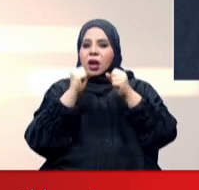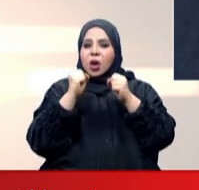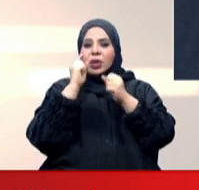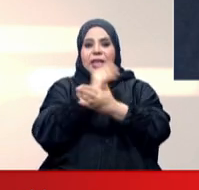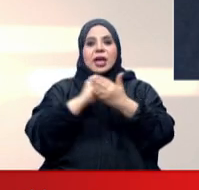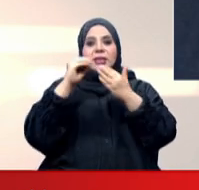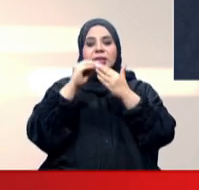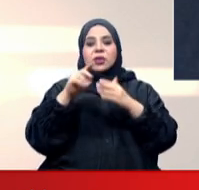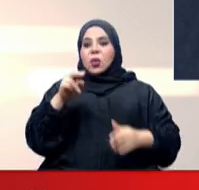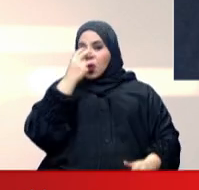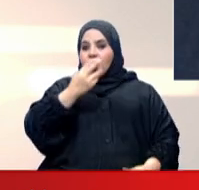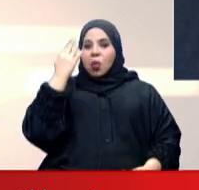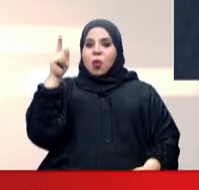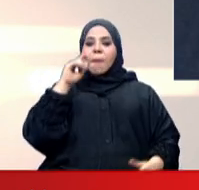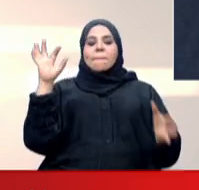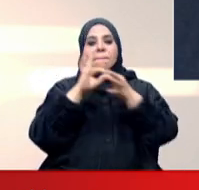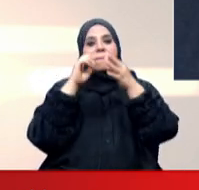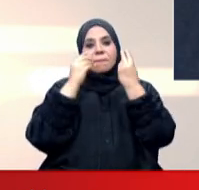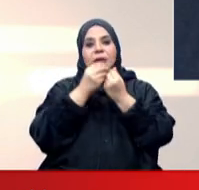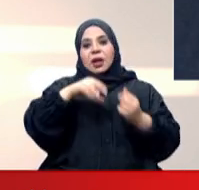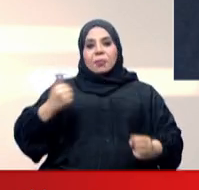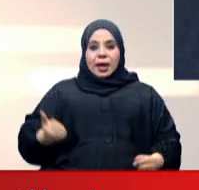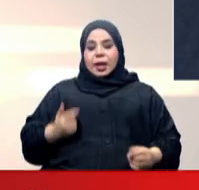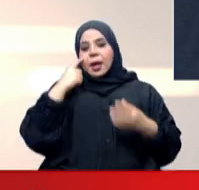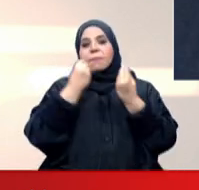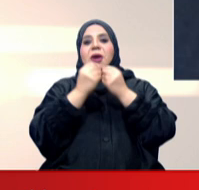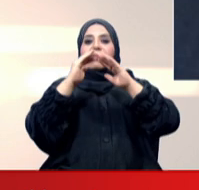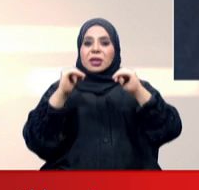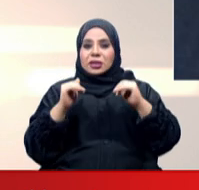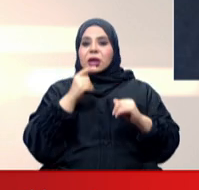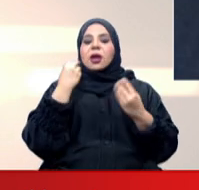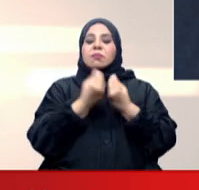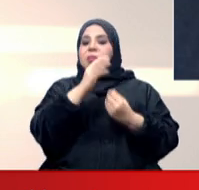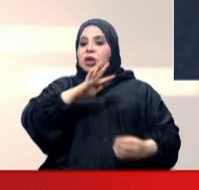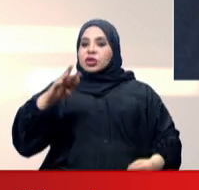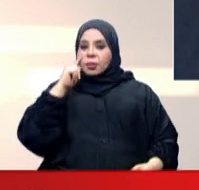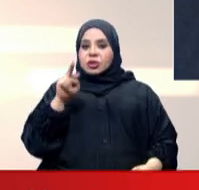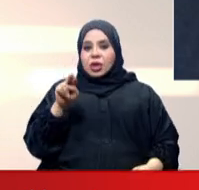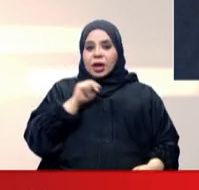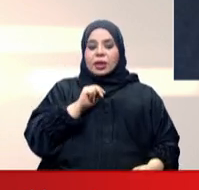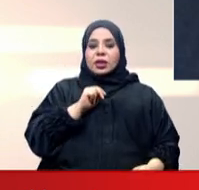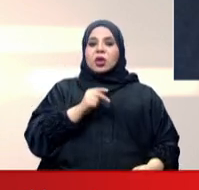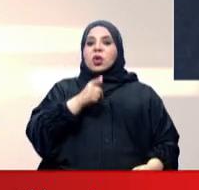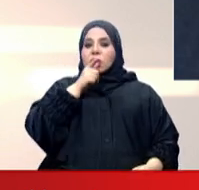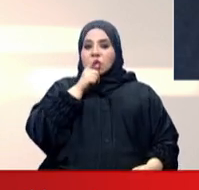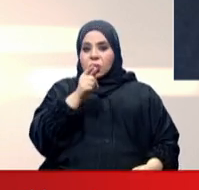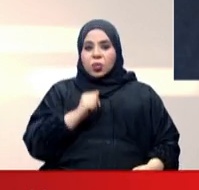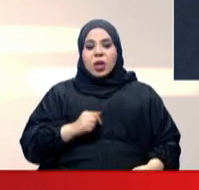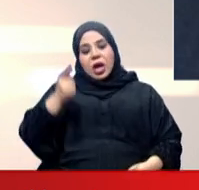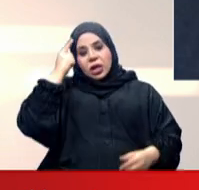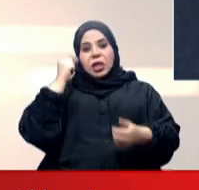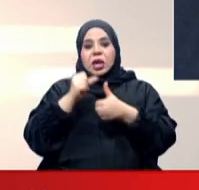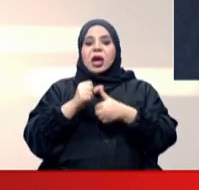الأخوية التاريخية المتميزة التي تربط بين مملكة البحرين وجمهورية مصر العربية وشعبيهما الشقيقين،